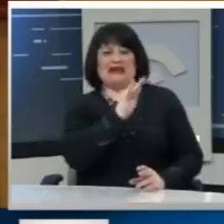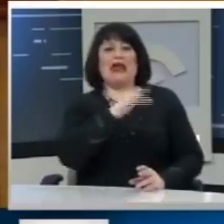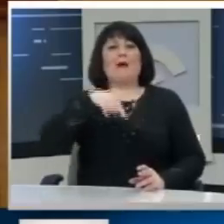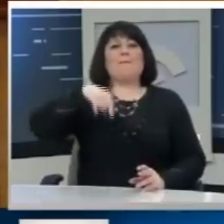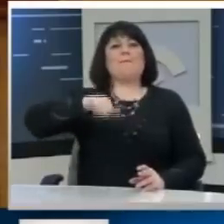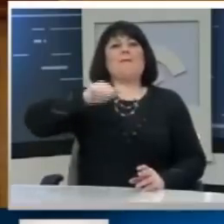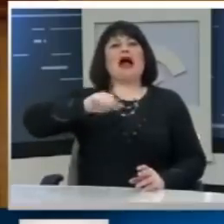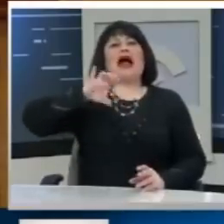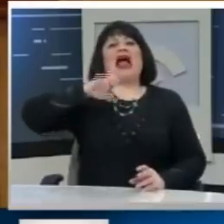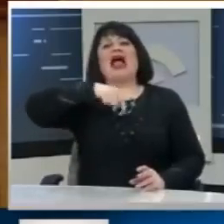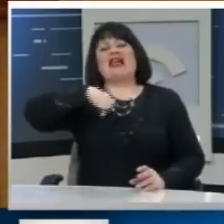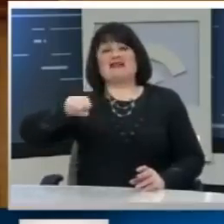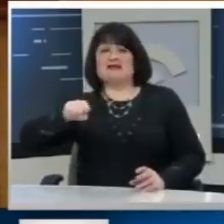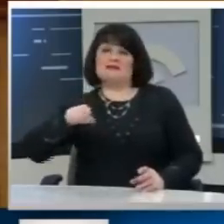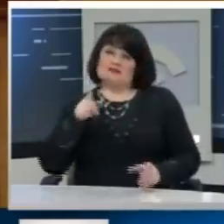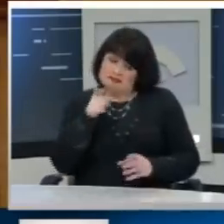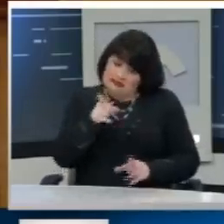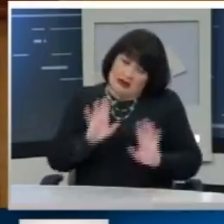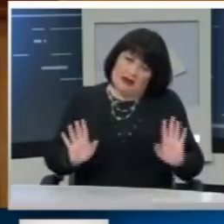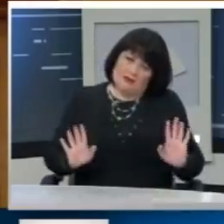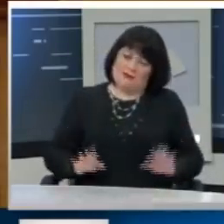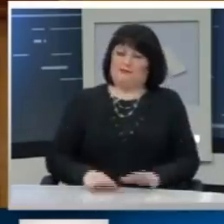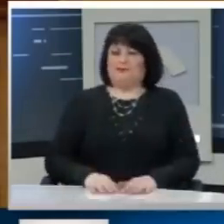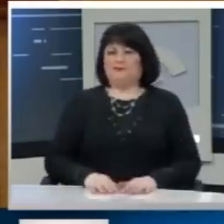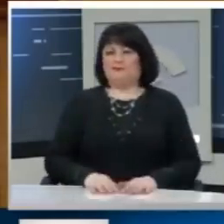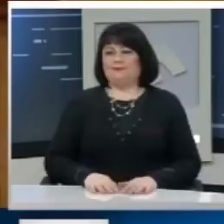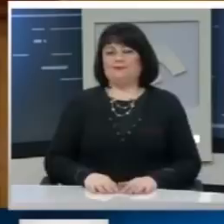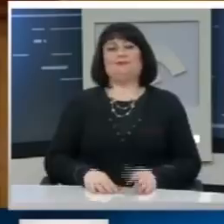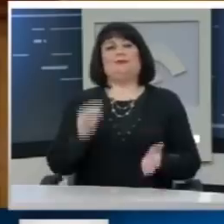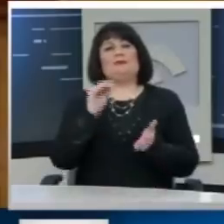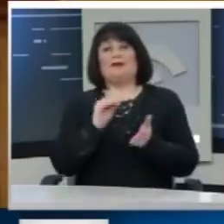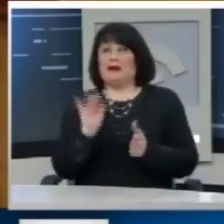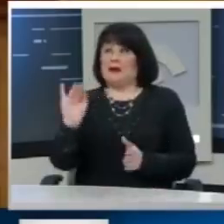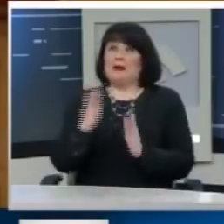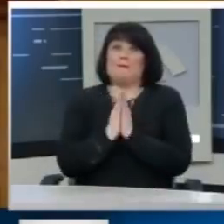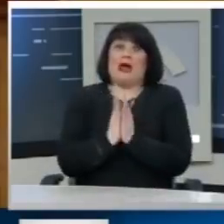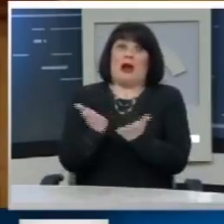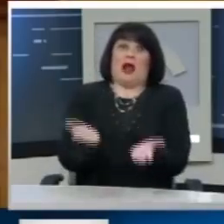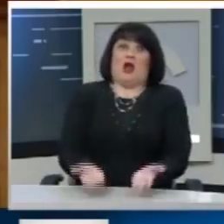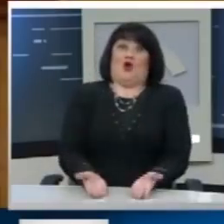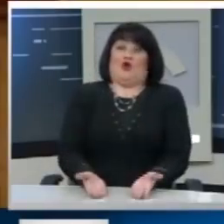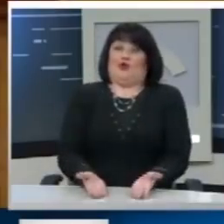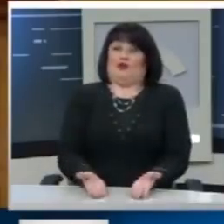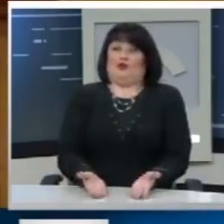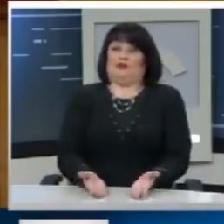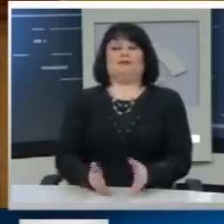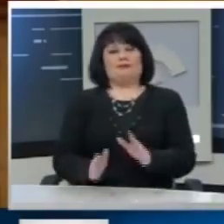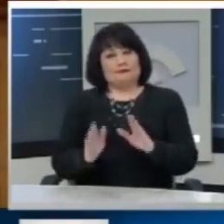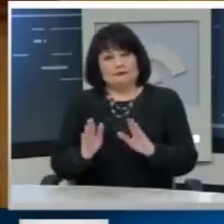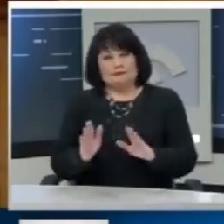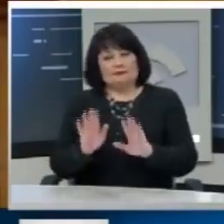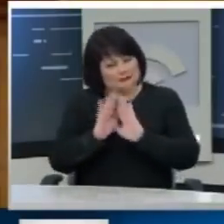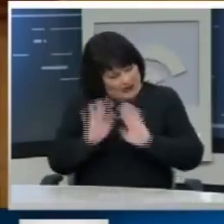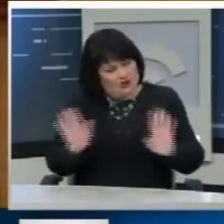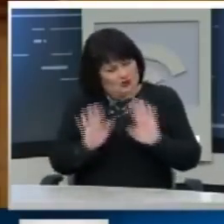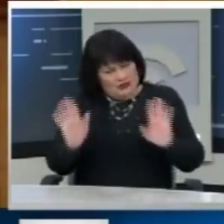εκεί. Κάτι πρέπει να σας λέει αυτό. Σε επανειλημμένες ερωτήσεις... Παρακαλώ πολύ να κλείσετε, κύριε Παφίλη. Παρακαλώ να κλείσετε.